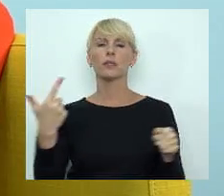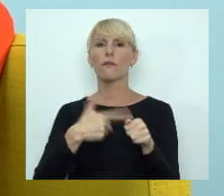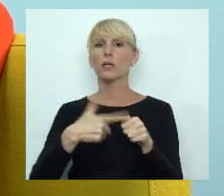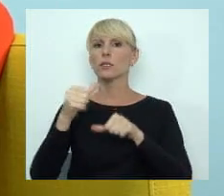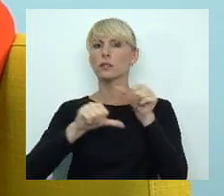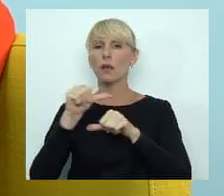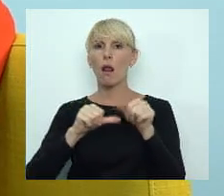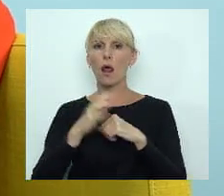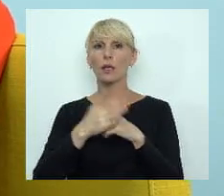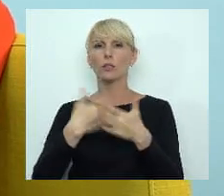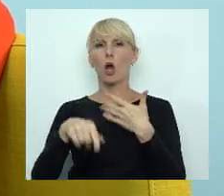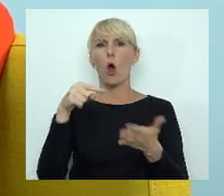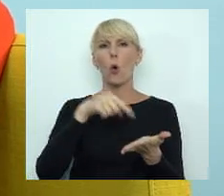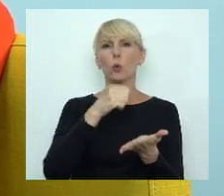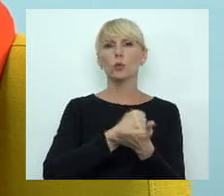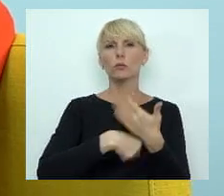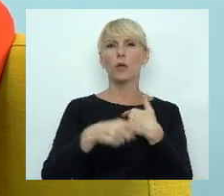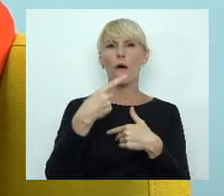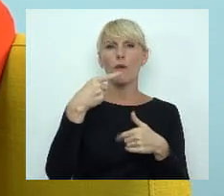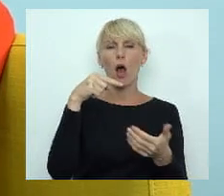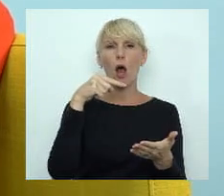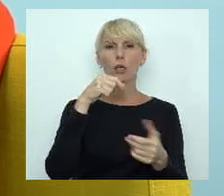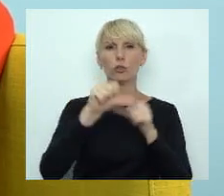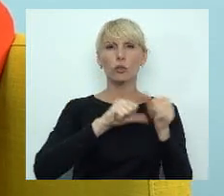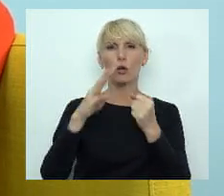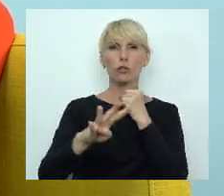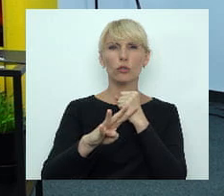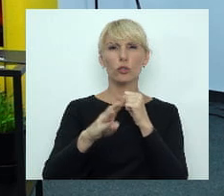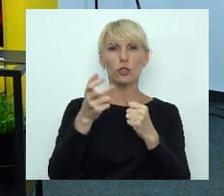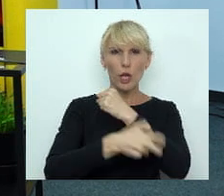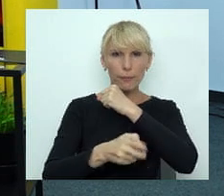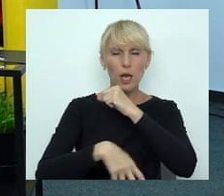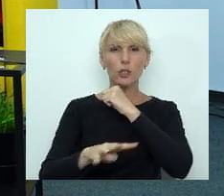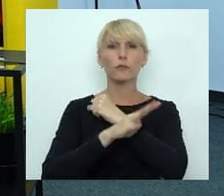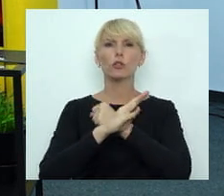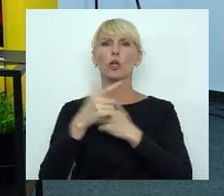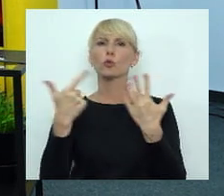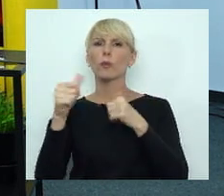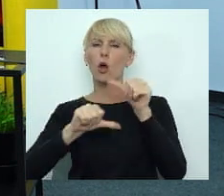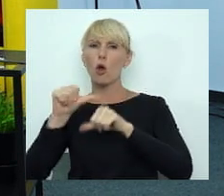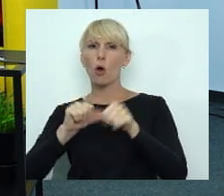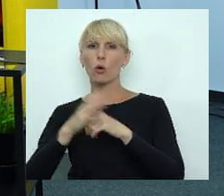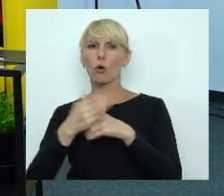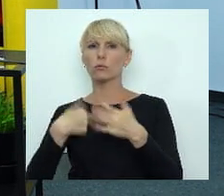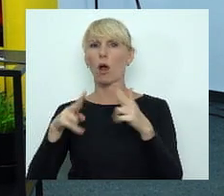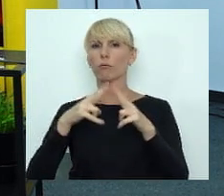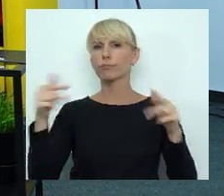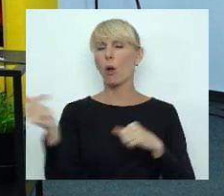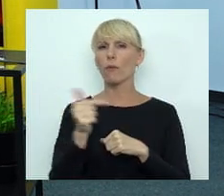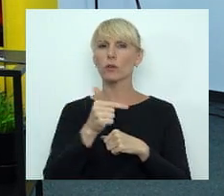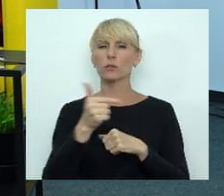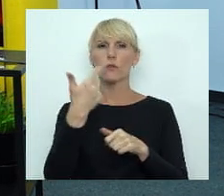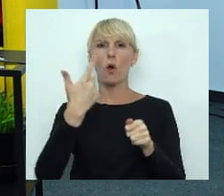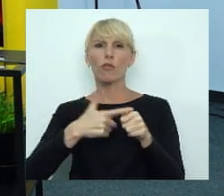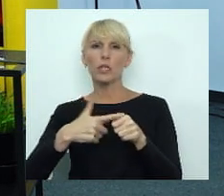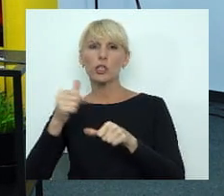osobowych w Polsce. Ustawa z 97 roku, z sierpnia 97 roku obowiązywała 20 lat. W pewnym zakresie ona